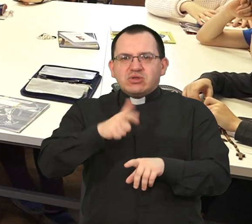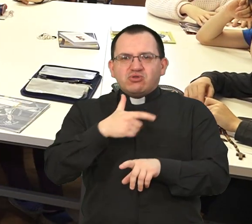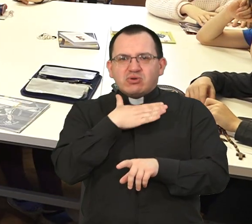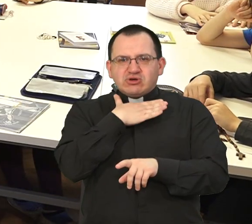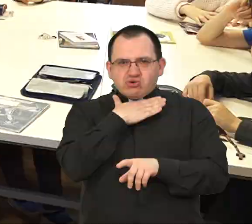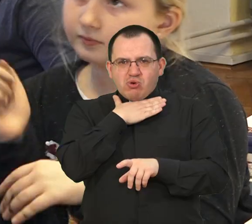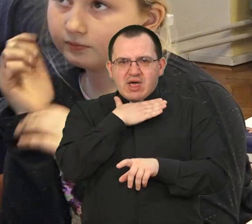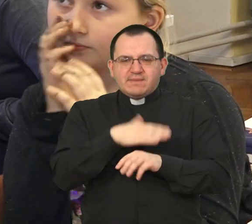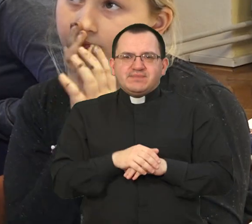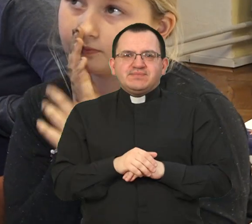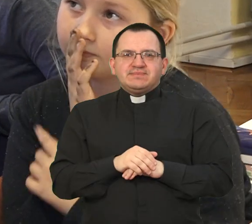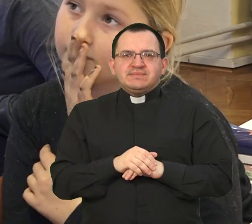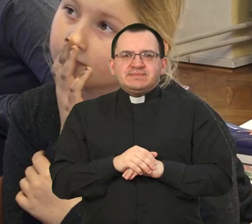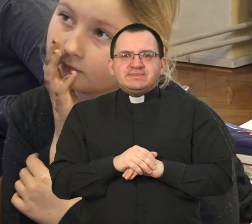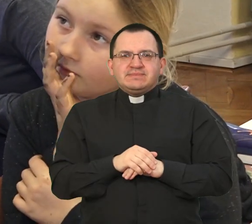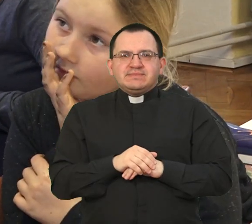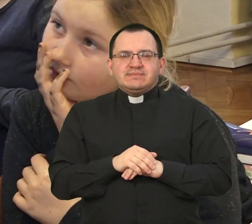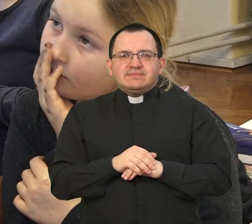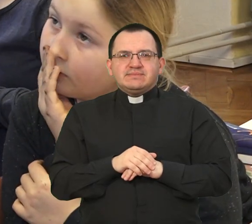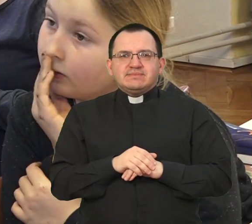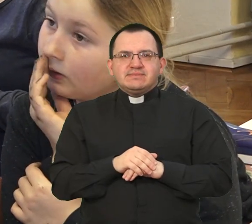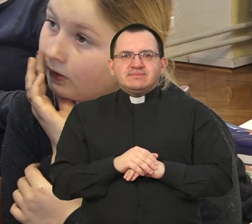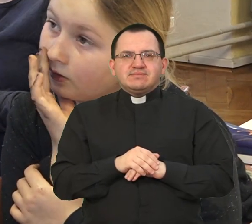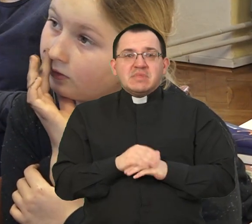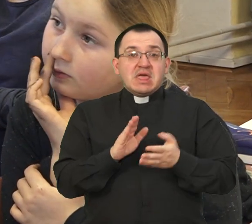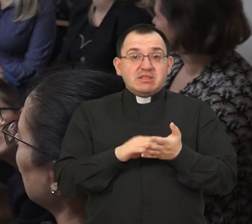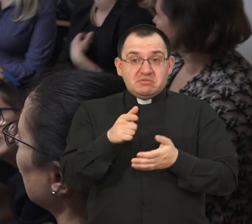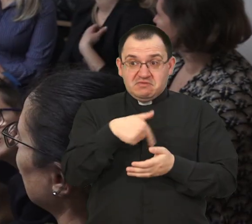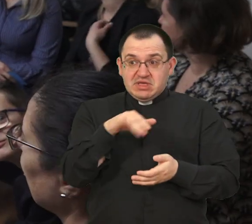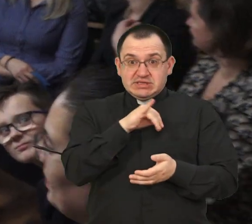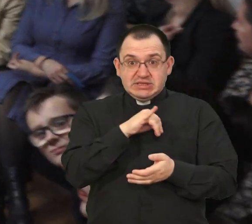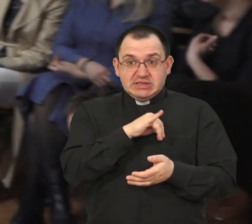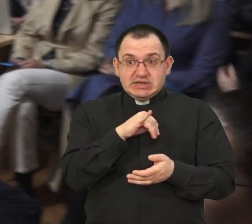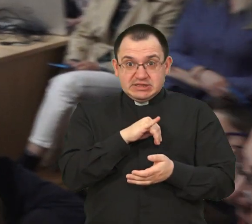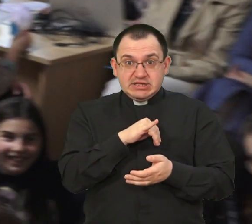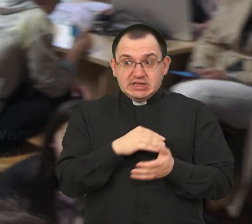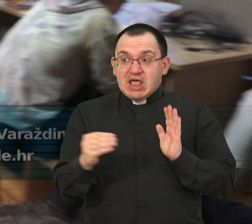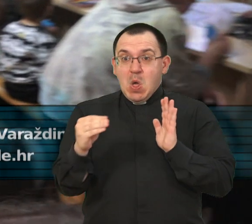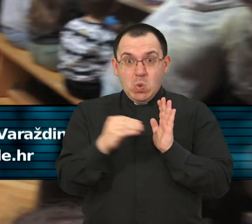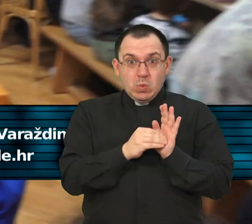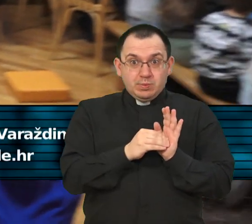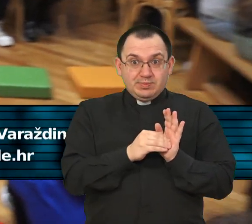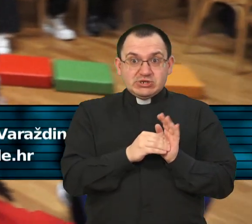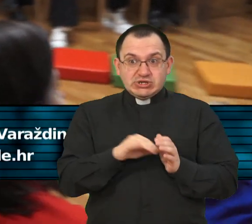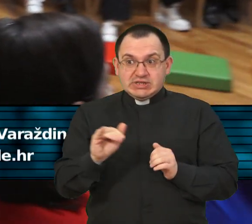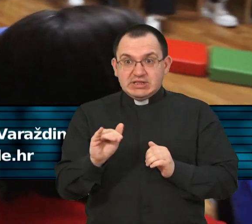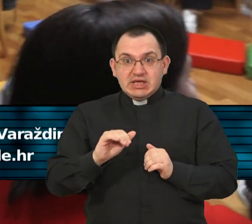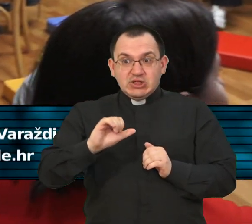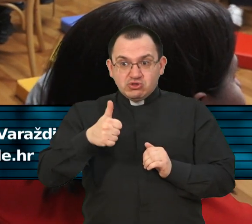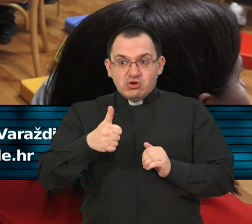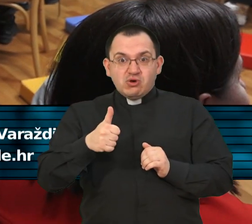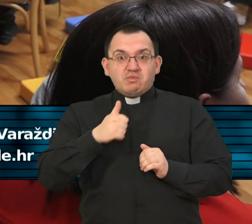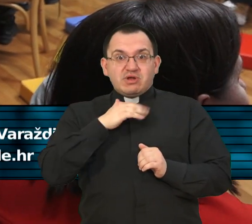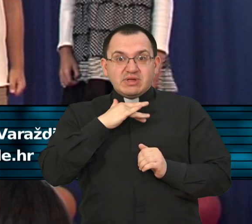Uršule jednaki su kao i u svim ostalim školama. Ako ste zainteresirani za predupis djece u prvi razred u